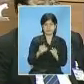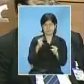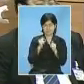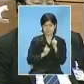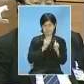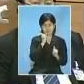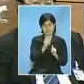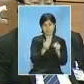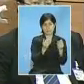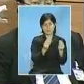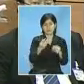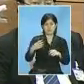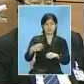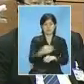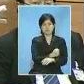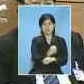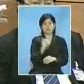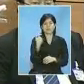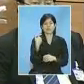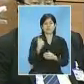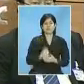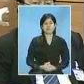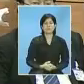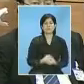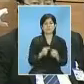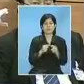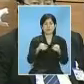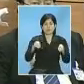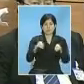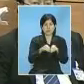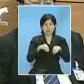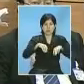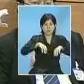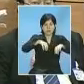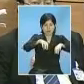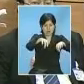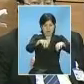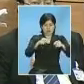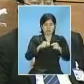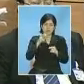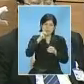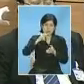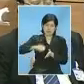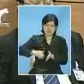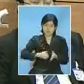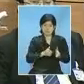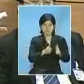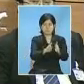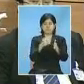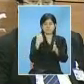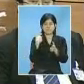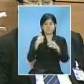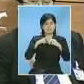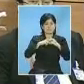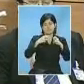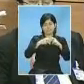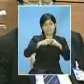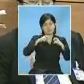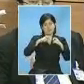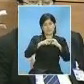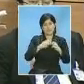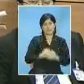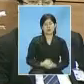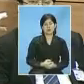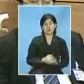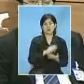ครับที่อยู่ในส่วนของลำคลองหรือคลองสาธนะต่างๆซึ่งเป็นปัญหาอย่างยิ่งครับเพราะว่า